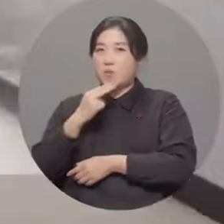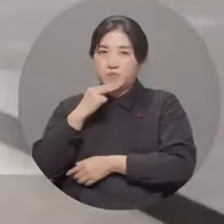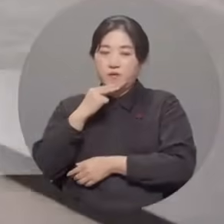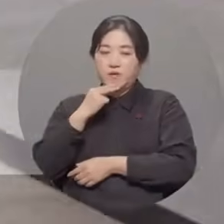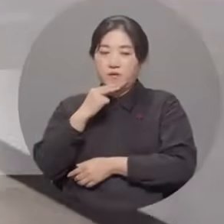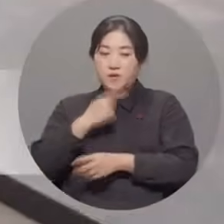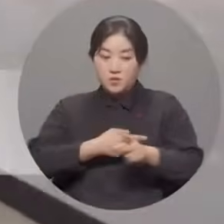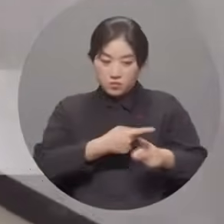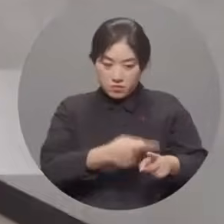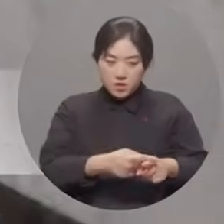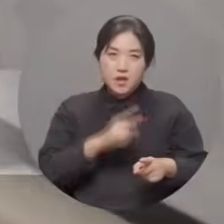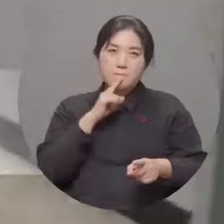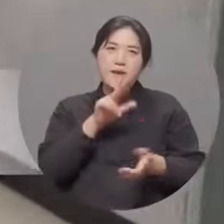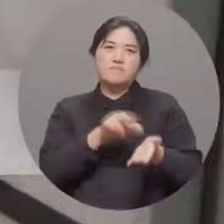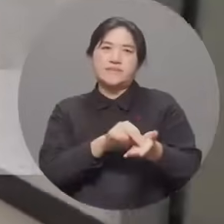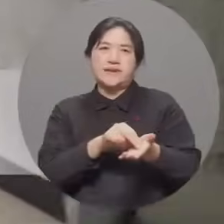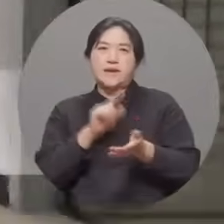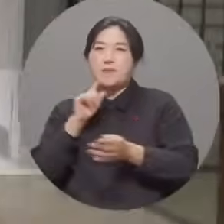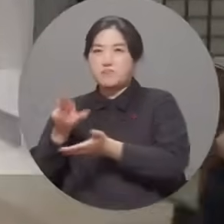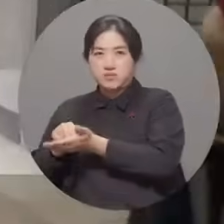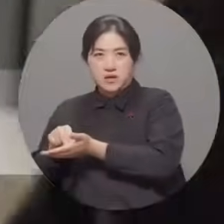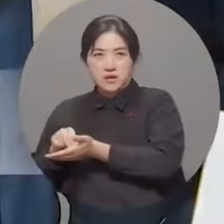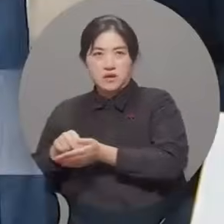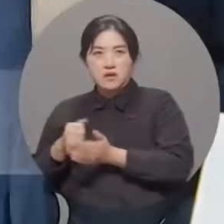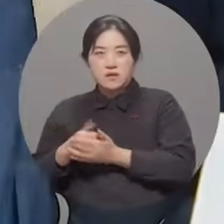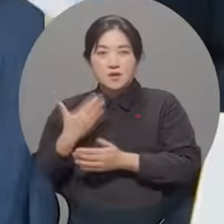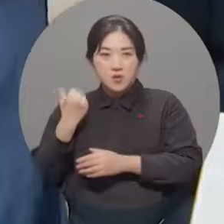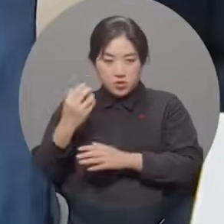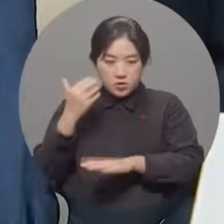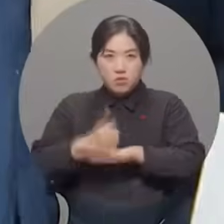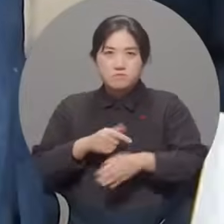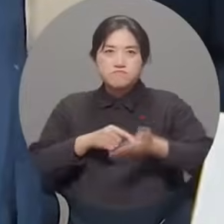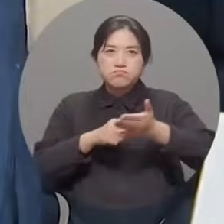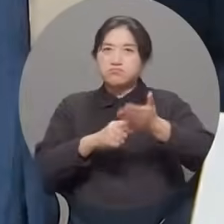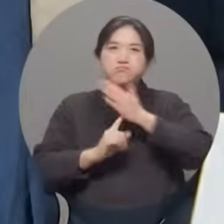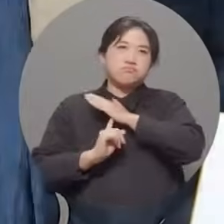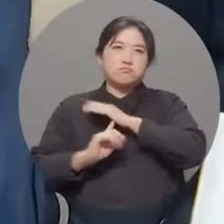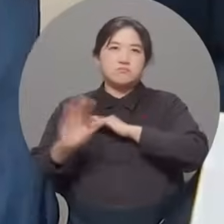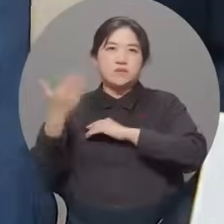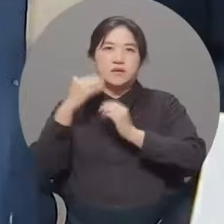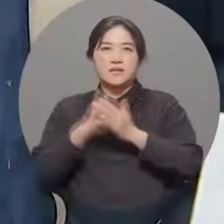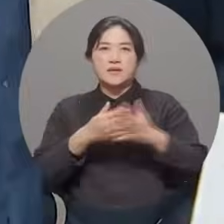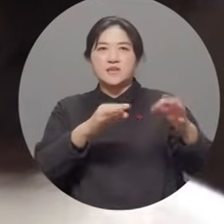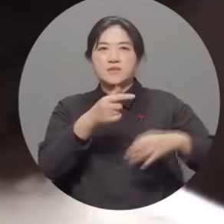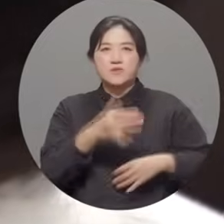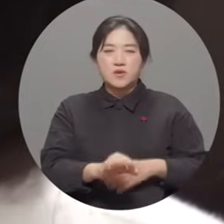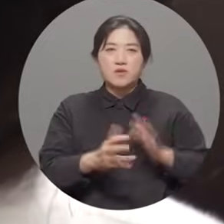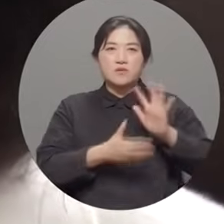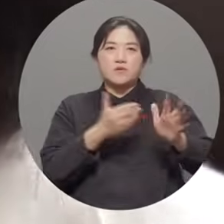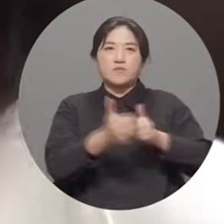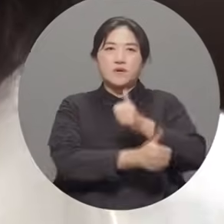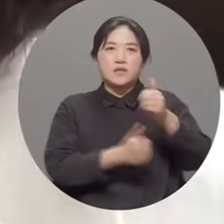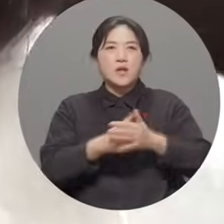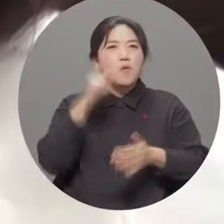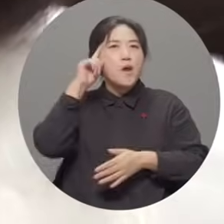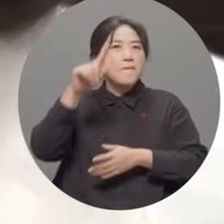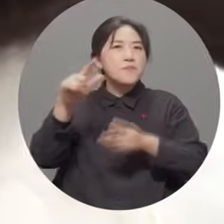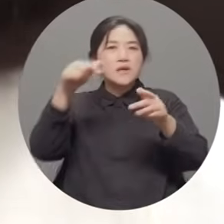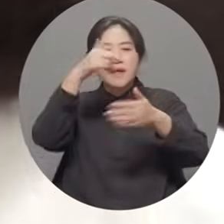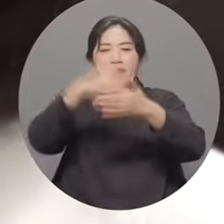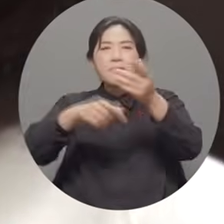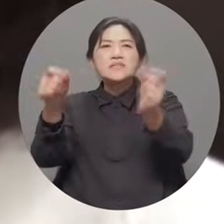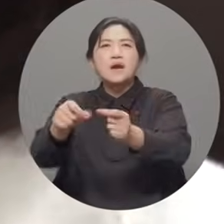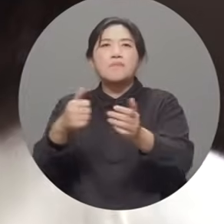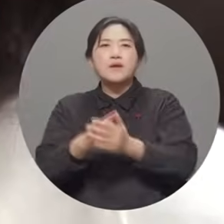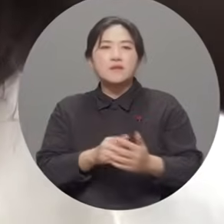중반 잇따라 터져나온 말실수들은 자체 동력까지 갉아먹었습니다. 김은경 혁신위원장은 왜 미래가 짧은 분들이